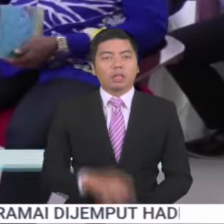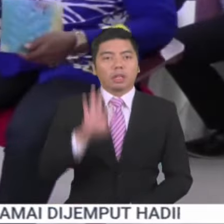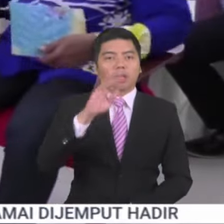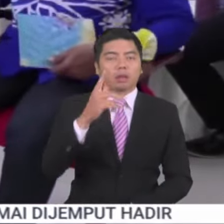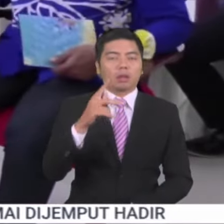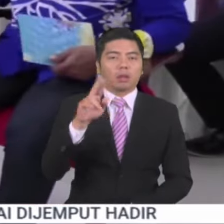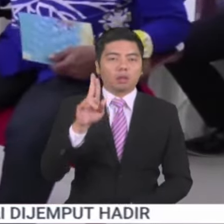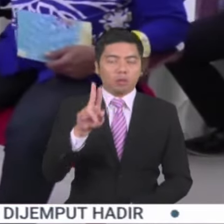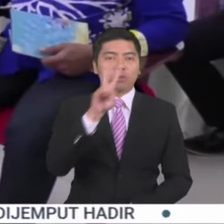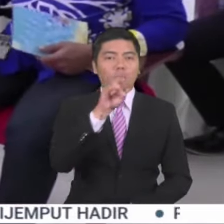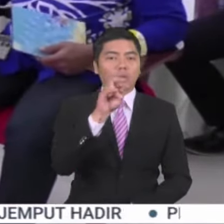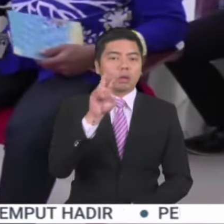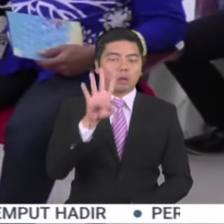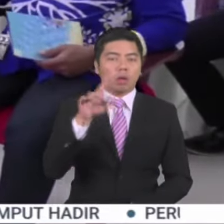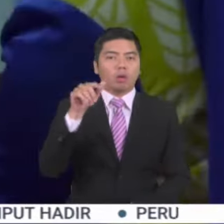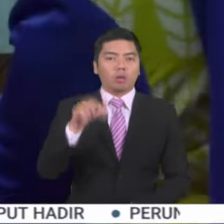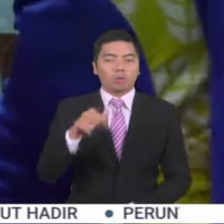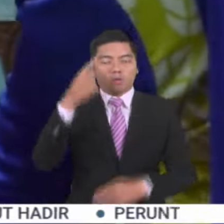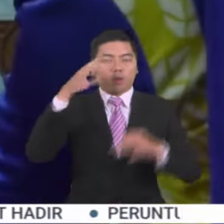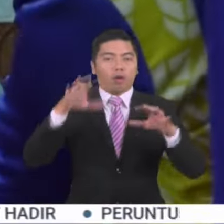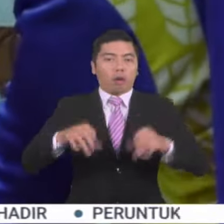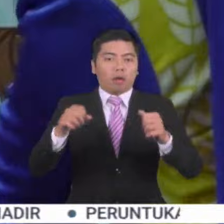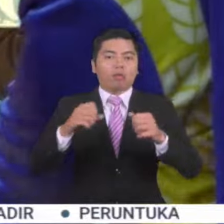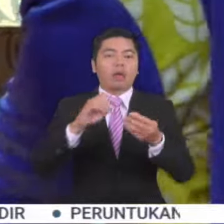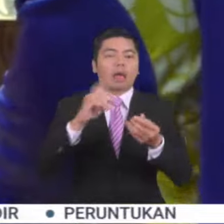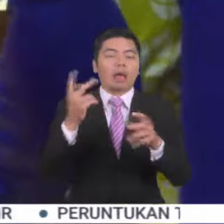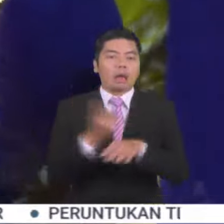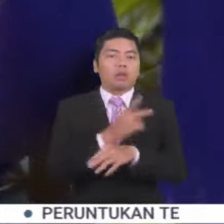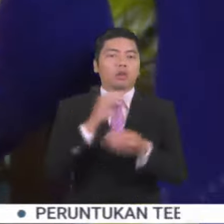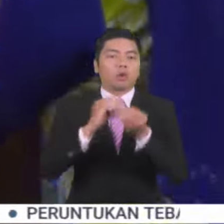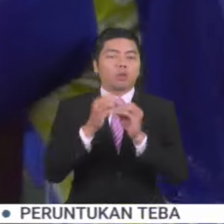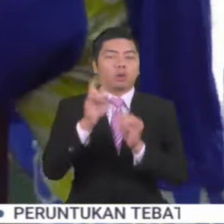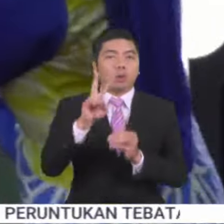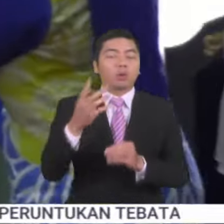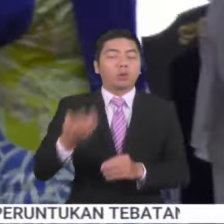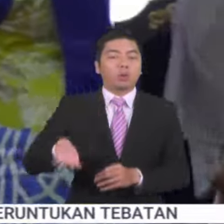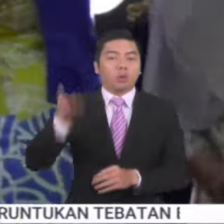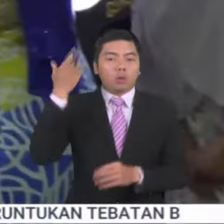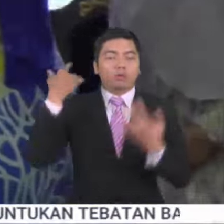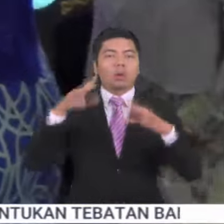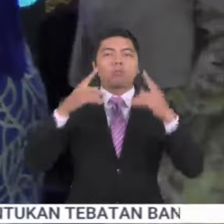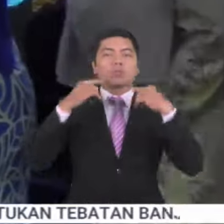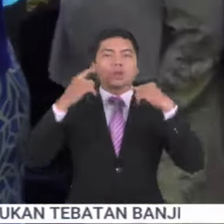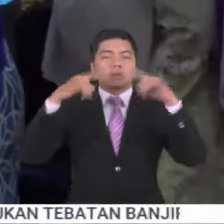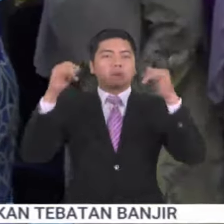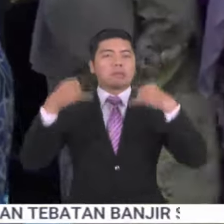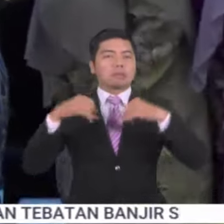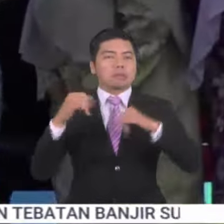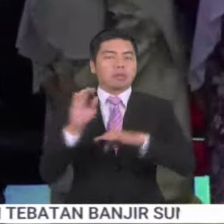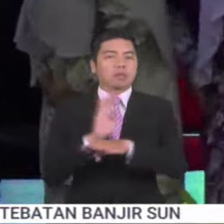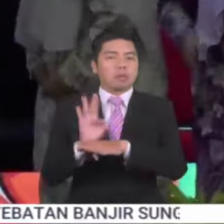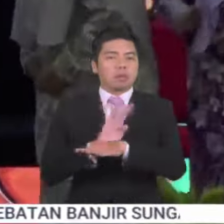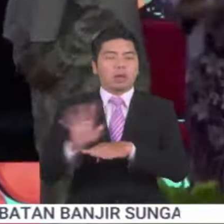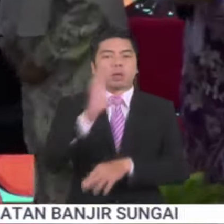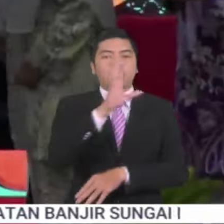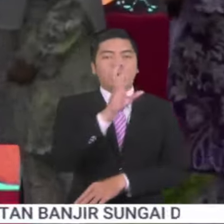FKU 2024 merupakan penganjuran kali kedua di mana sebelum ini ia berjaya mencapai jualan produk